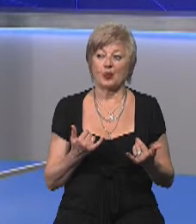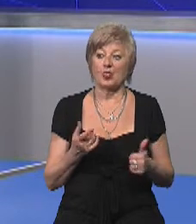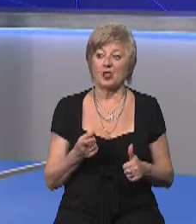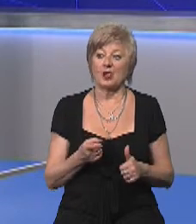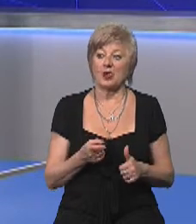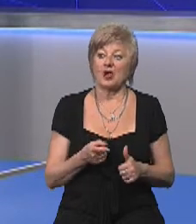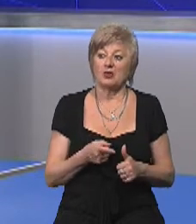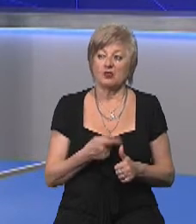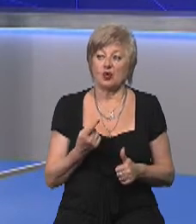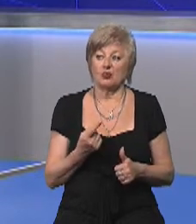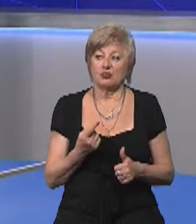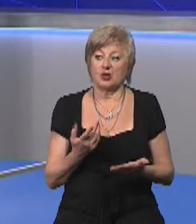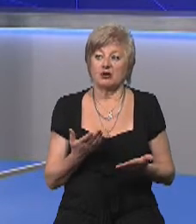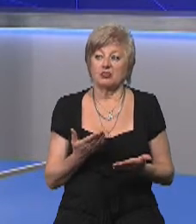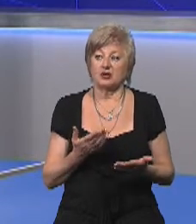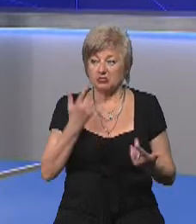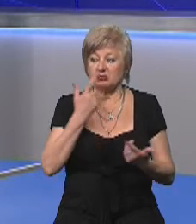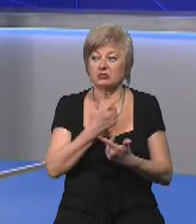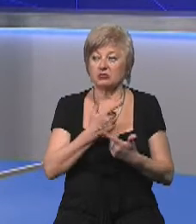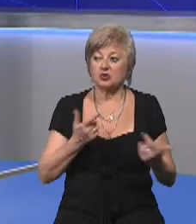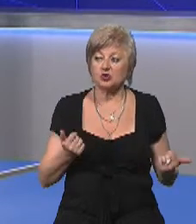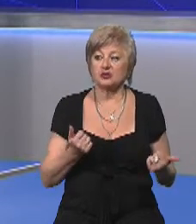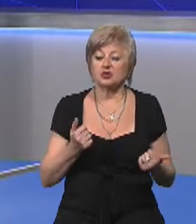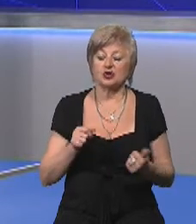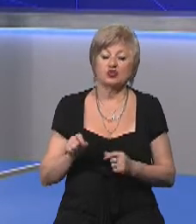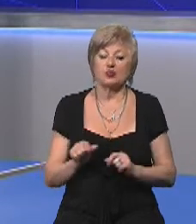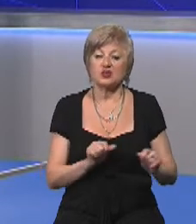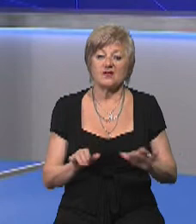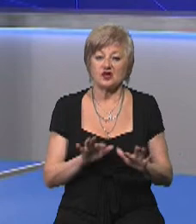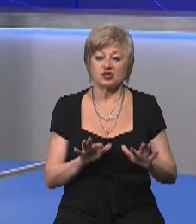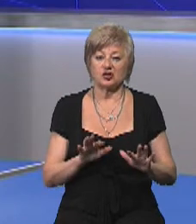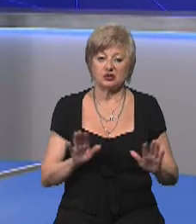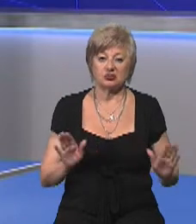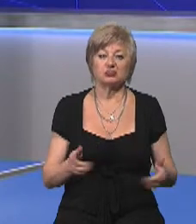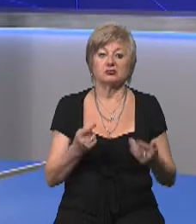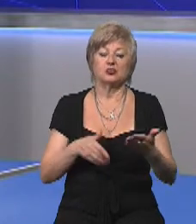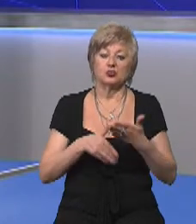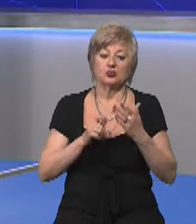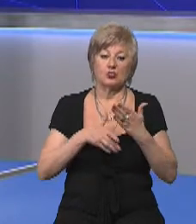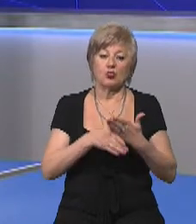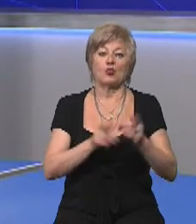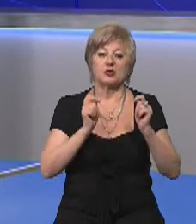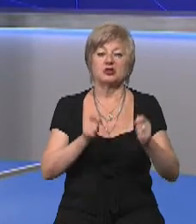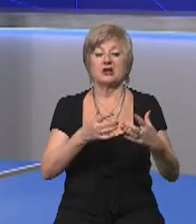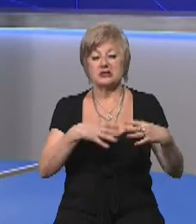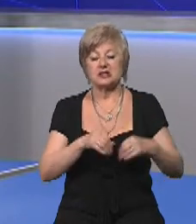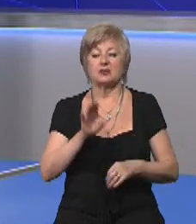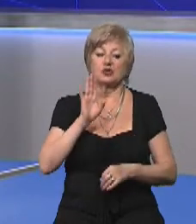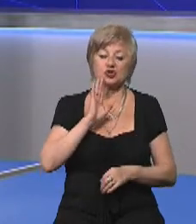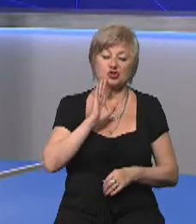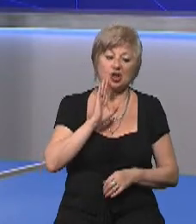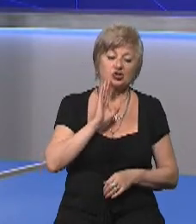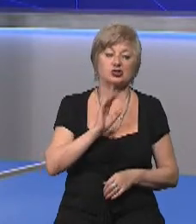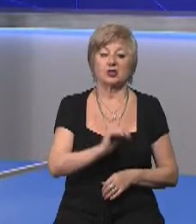во-первых, эти случаи, они как-то дадут толчок в движение, да, вот таким вот помощь семьям, женщинам, детям,